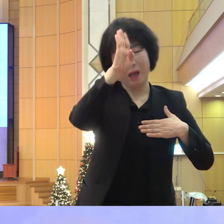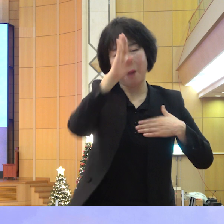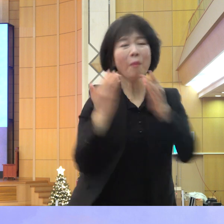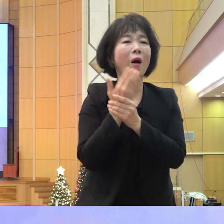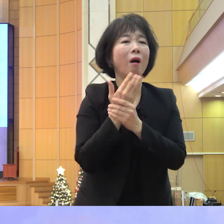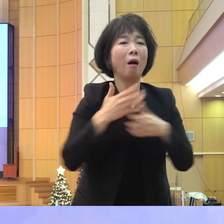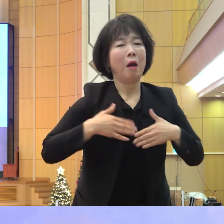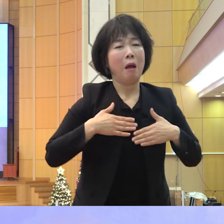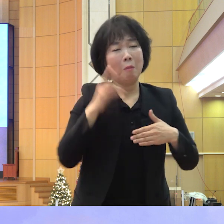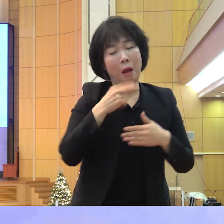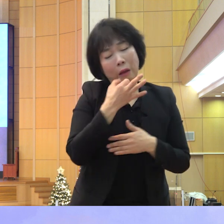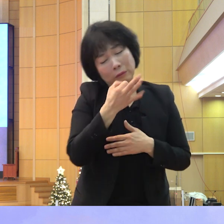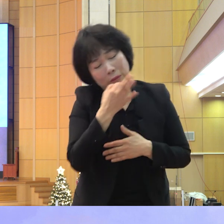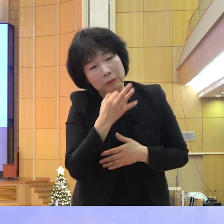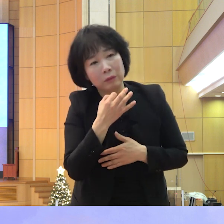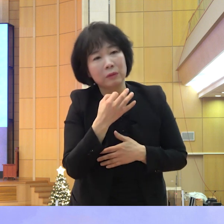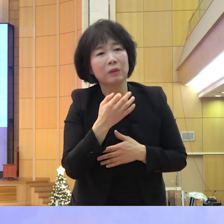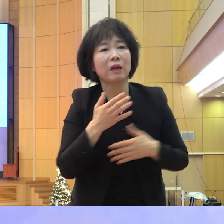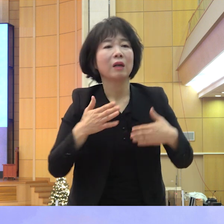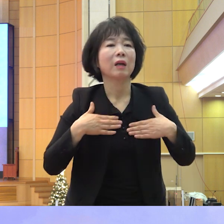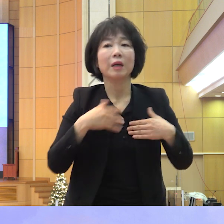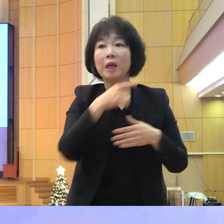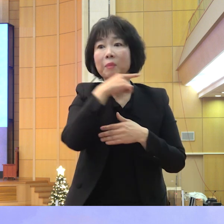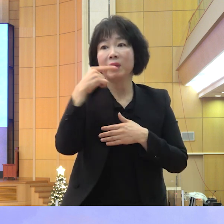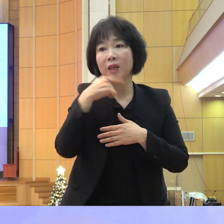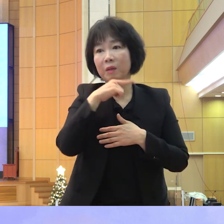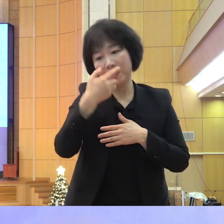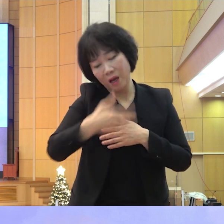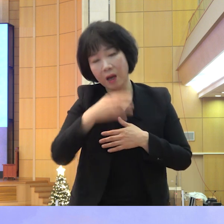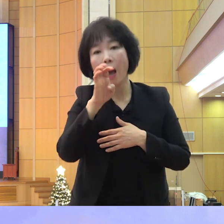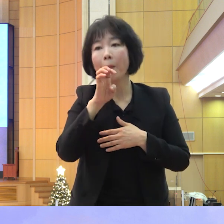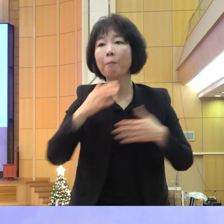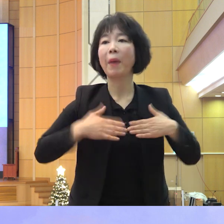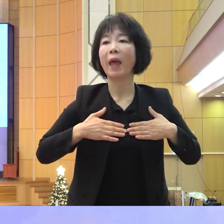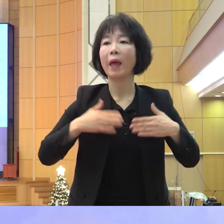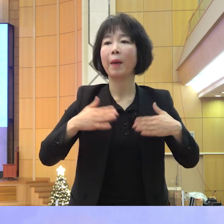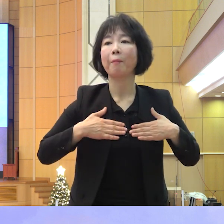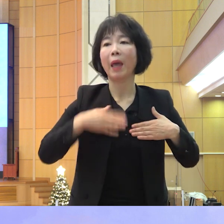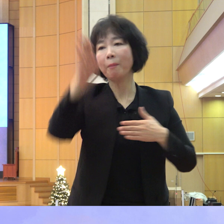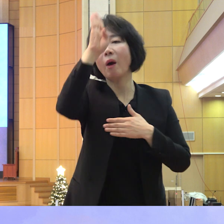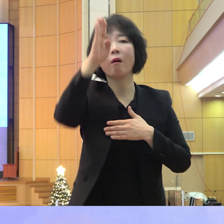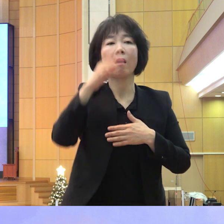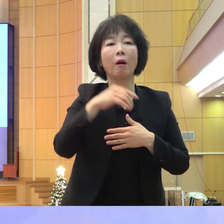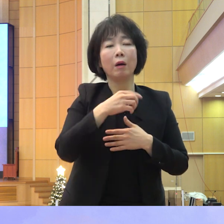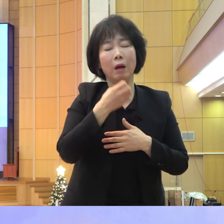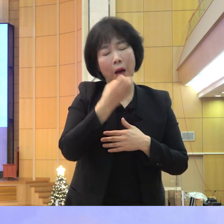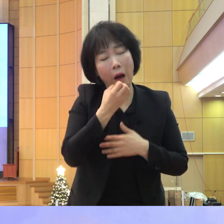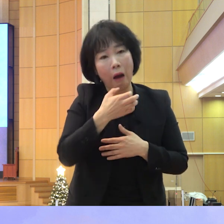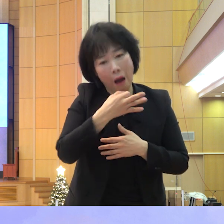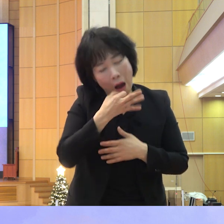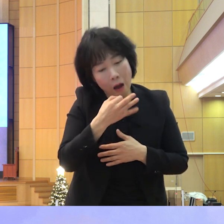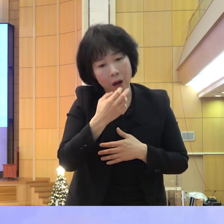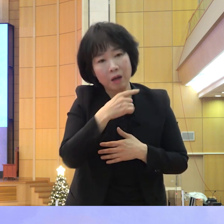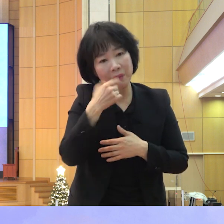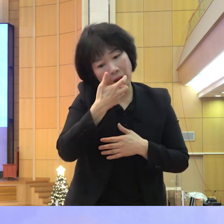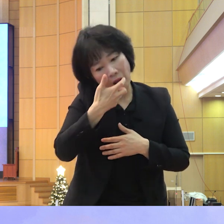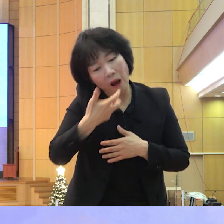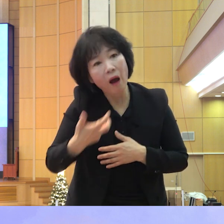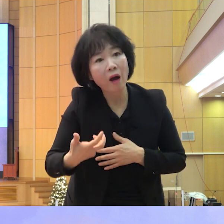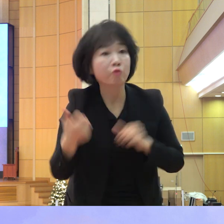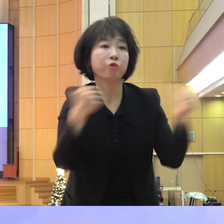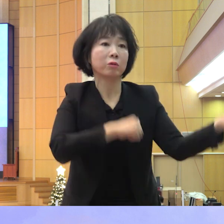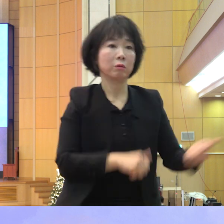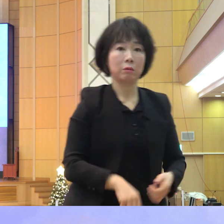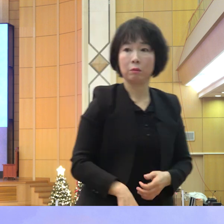뭐 병원에서는 이제 옛날에는, 요즘에는 뭐 폐병 별거 아닌데 옛날엔 폐병은 다 죽었어요.